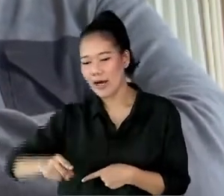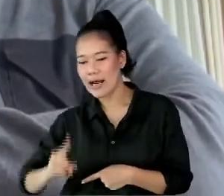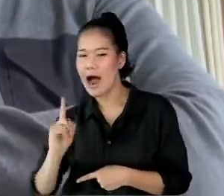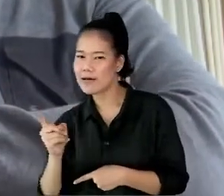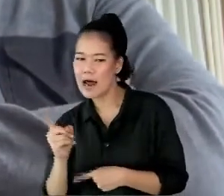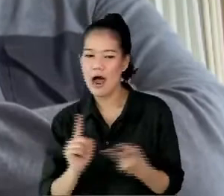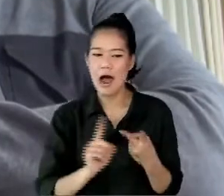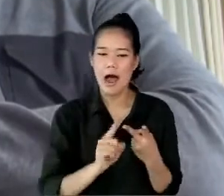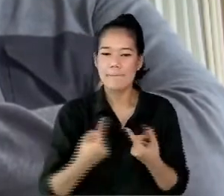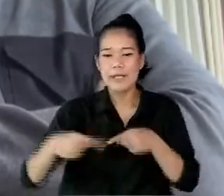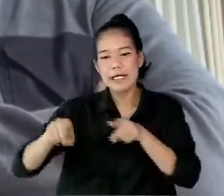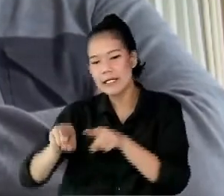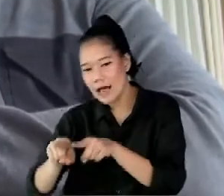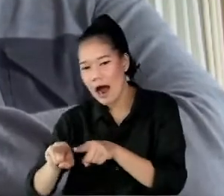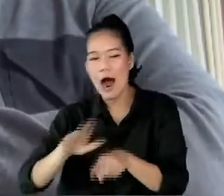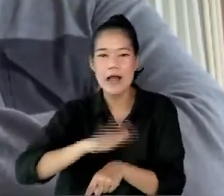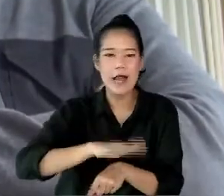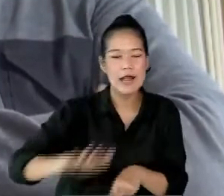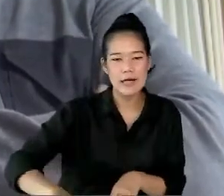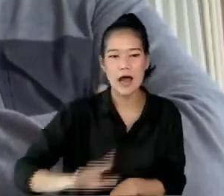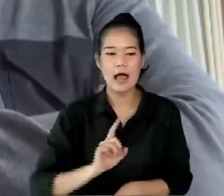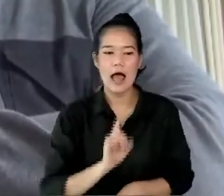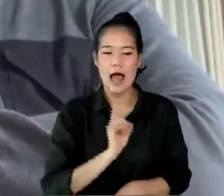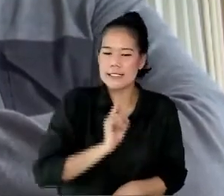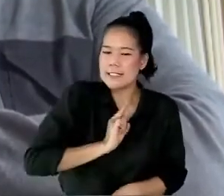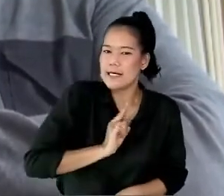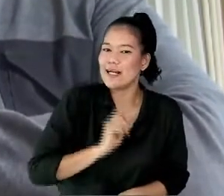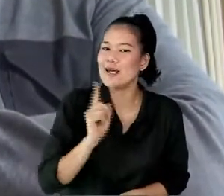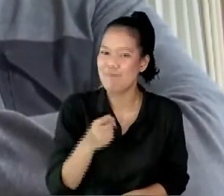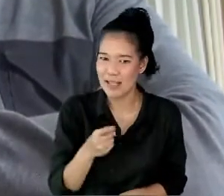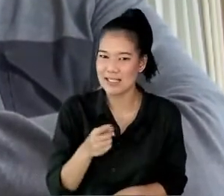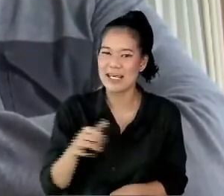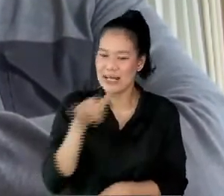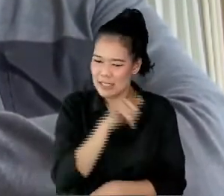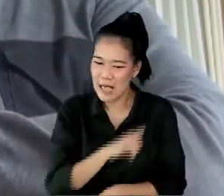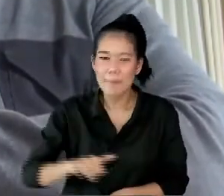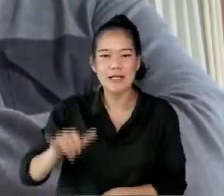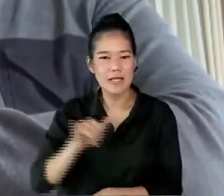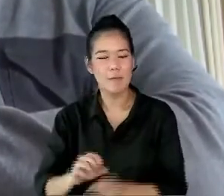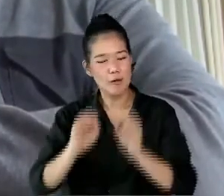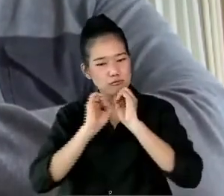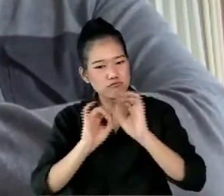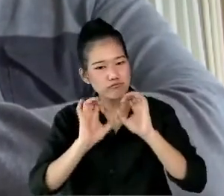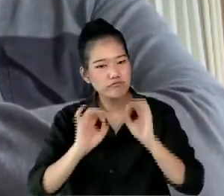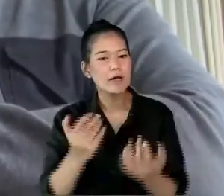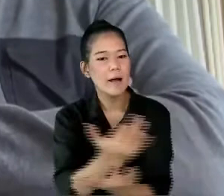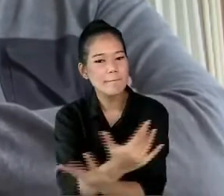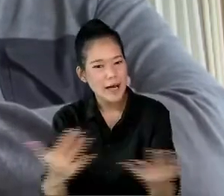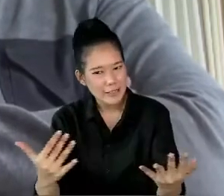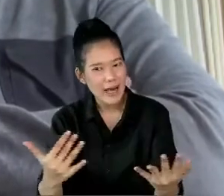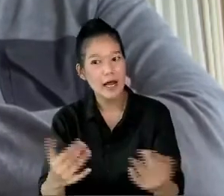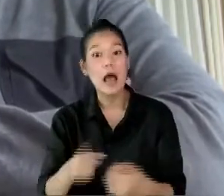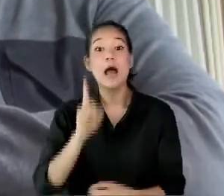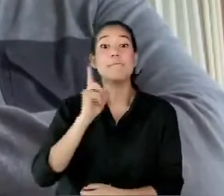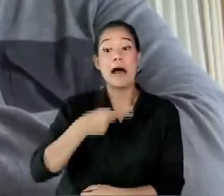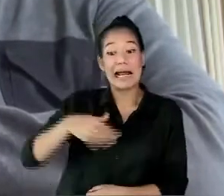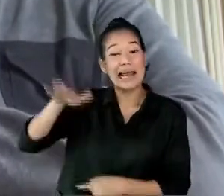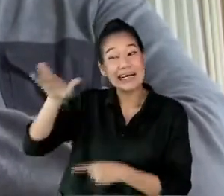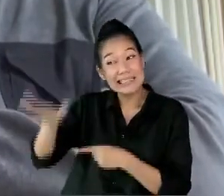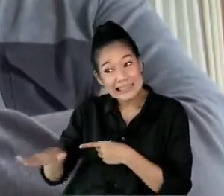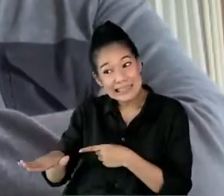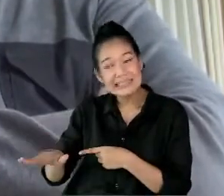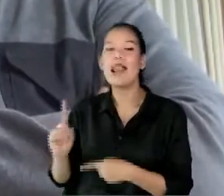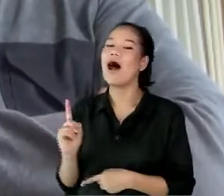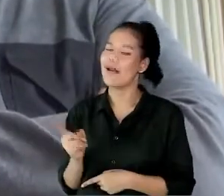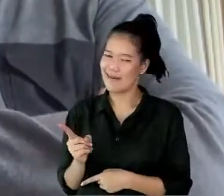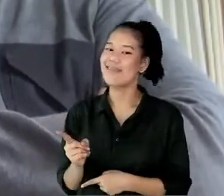ada penyanyi, ada semua berbaur untuk mengajak kesadaran masyarakat semua untuk anak kecil ya, sampai